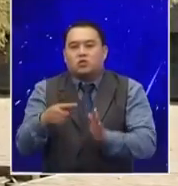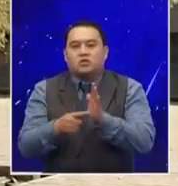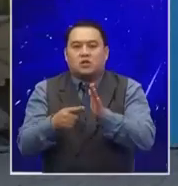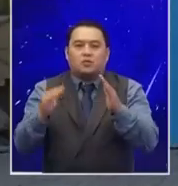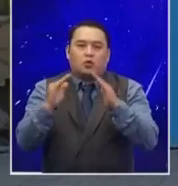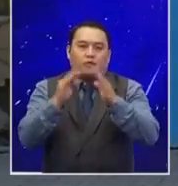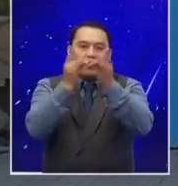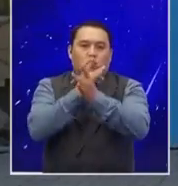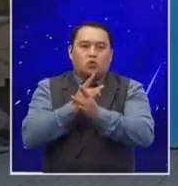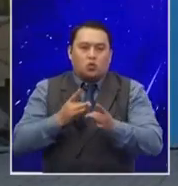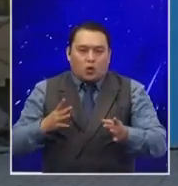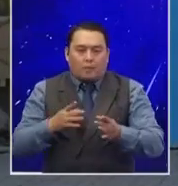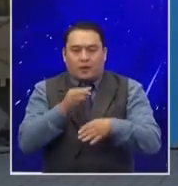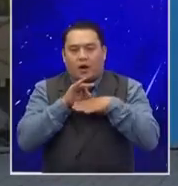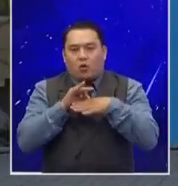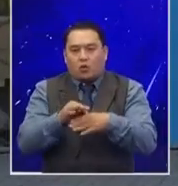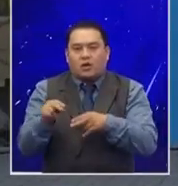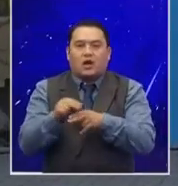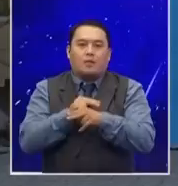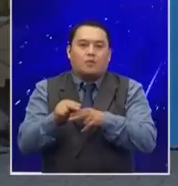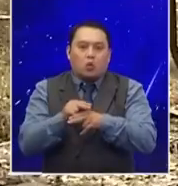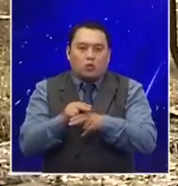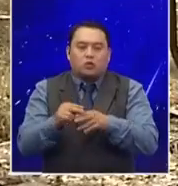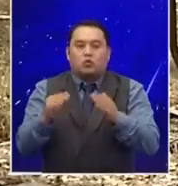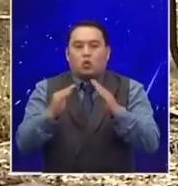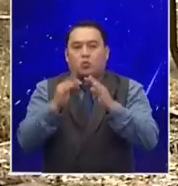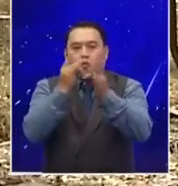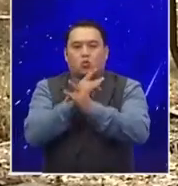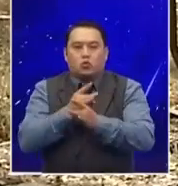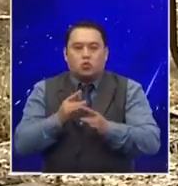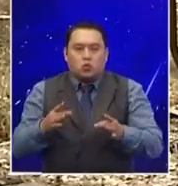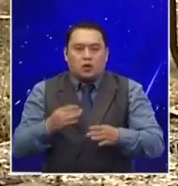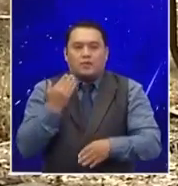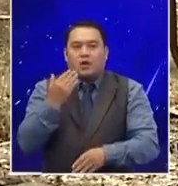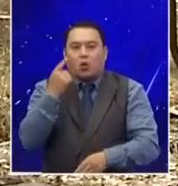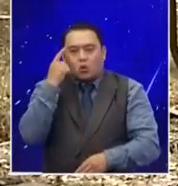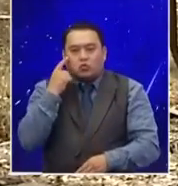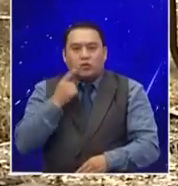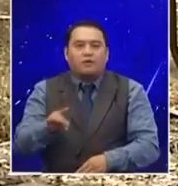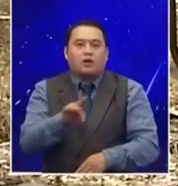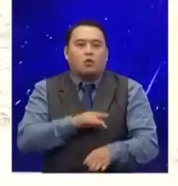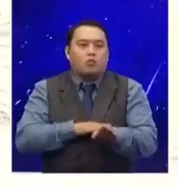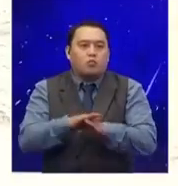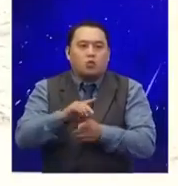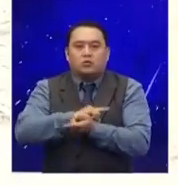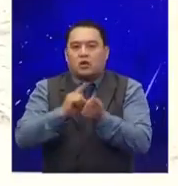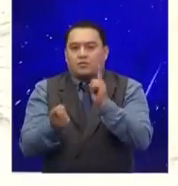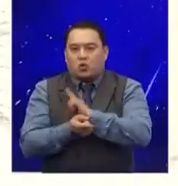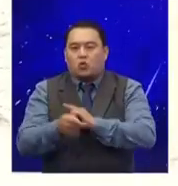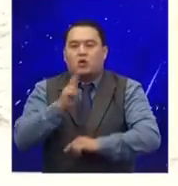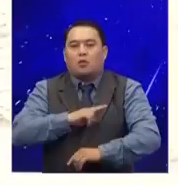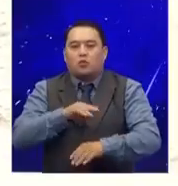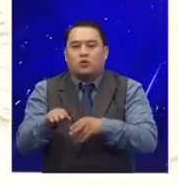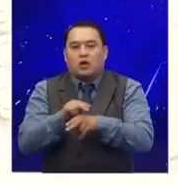культуры. 12 из этого числа проходят капитальный ремонт. Один из них – дом культуры в селе Злихи-Тамшибай Куксусского района. Полностью сменит облик. Работы